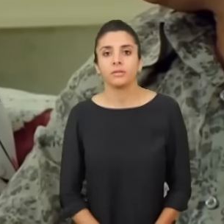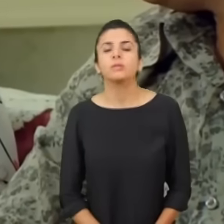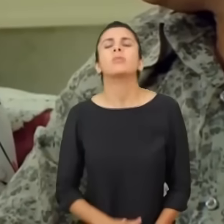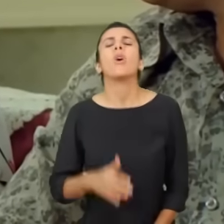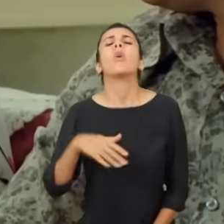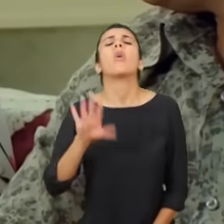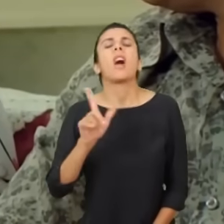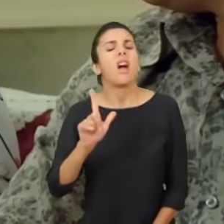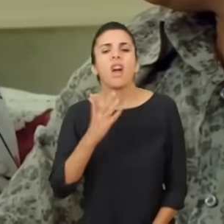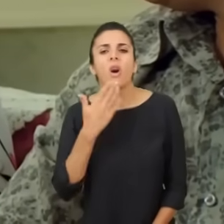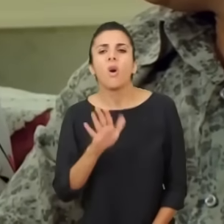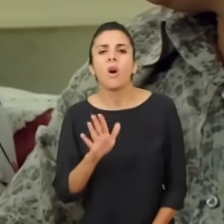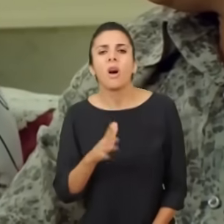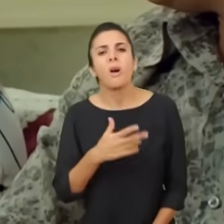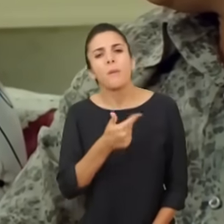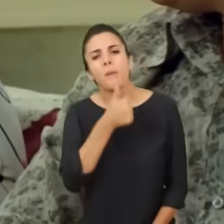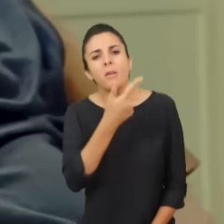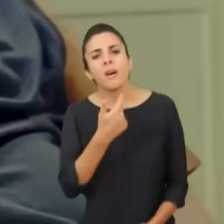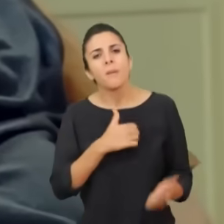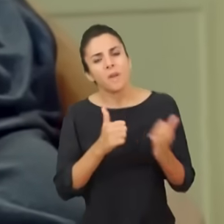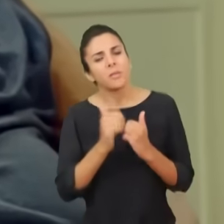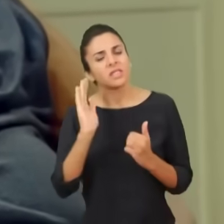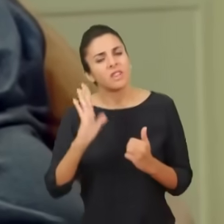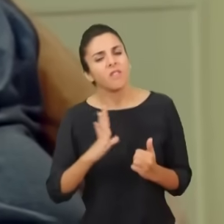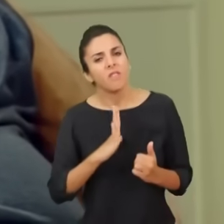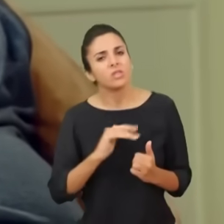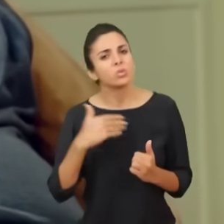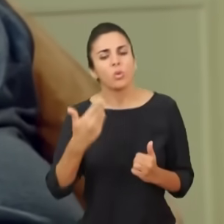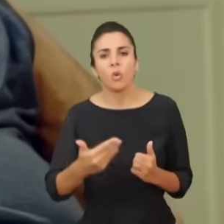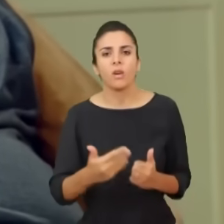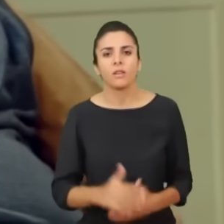Yok çocuğum, gerek yok. Biz babanızla beraber gideceğiz.